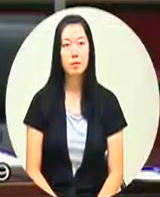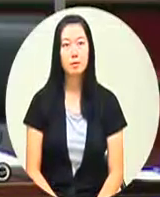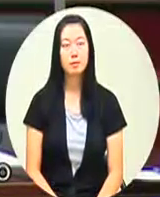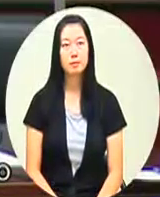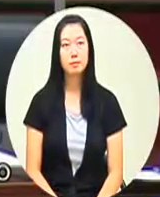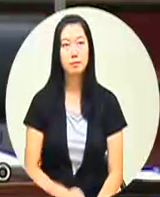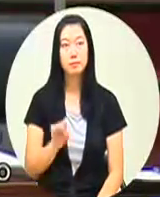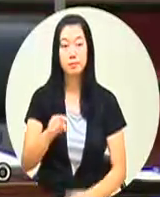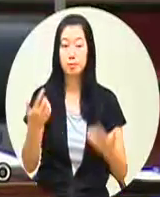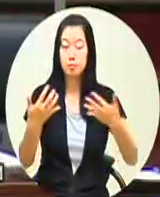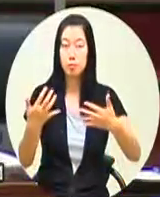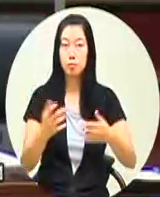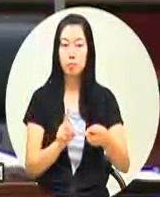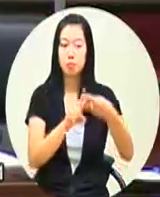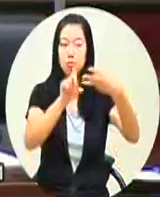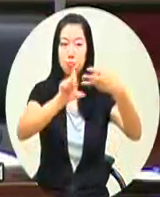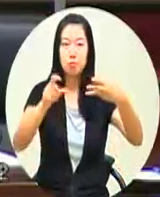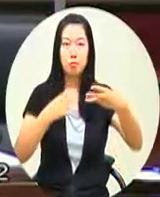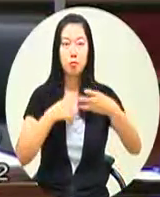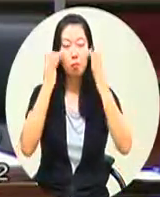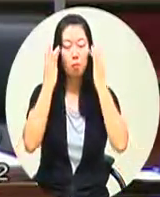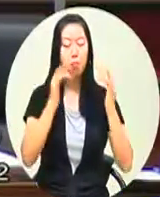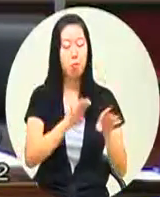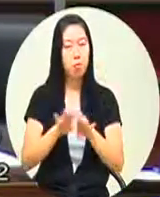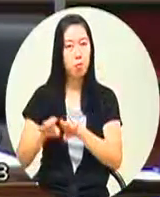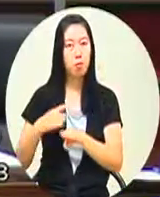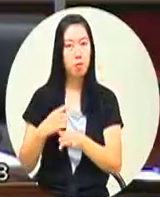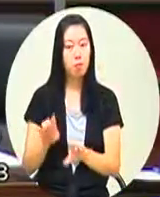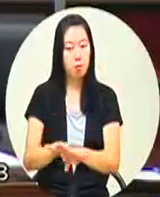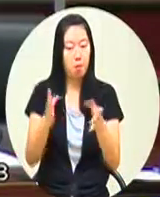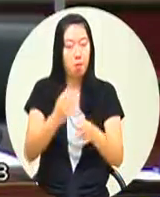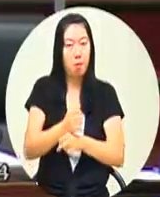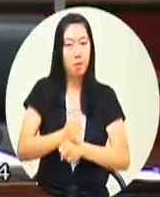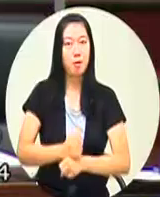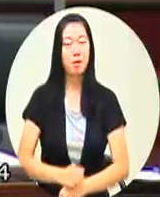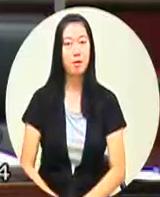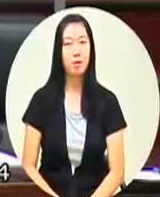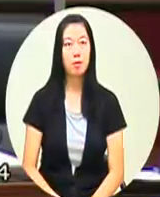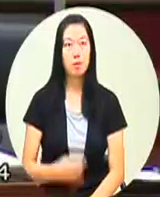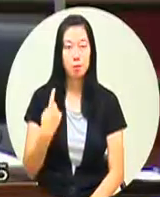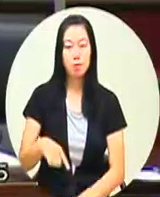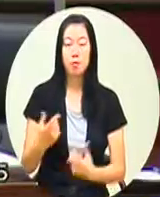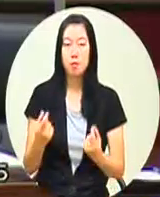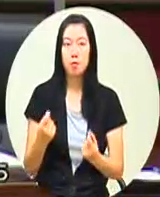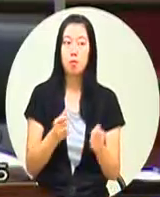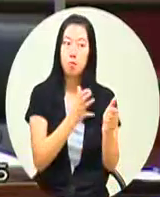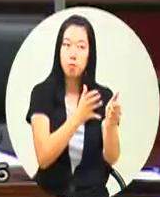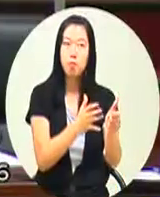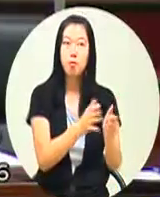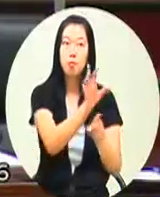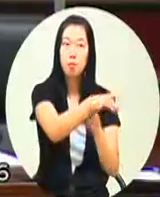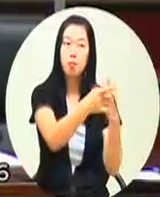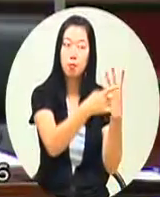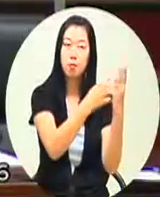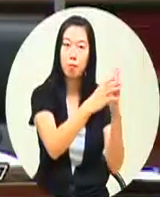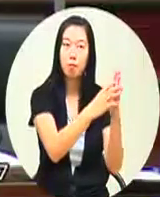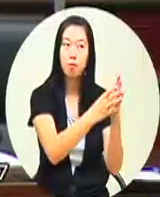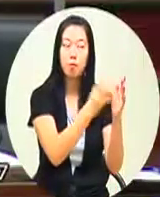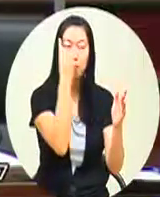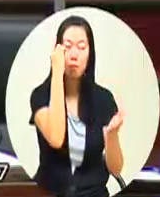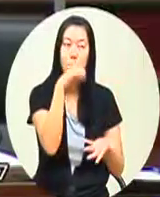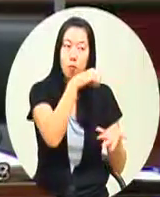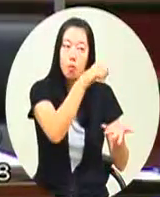这个议题我暑假就开始在注意，然后我同时也问过农业局的意见，